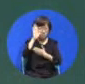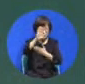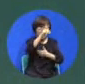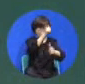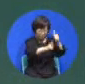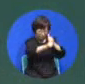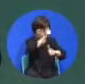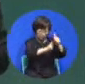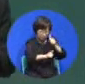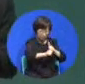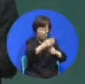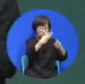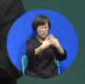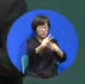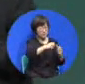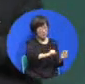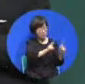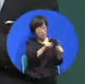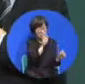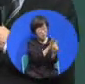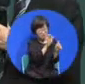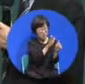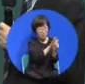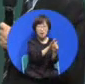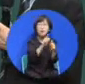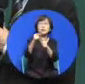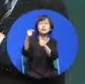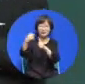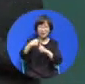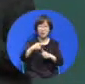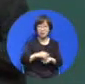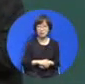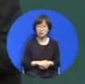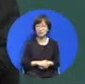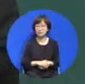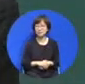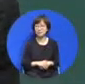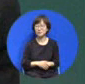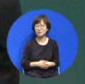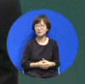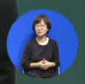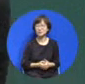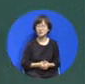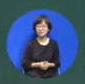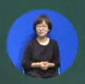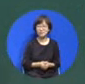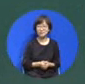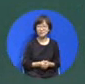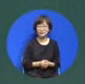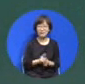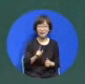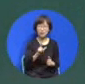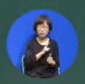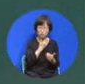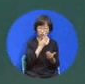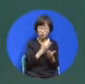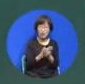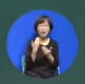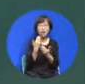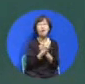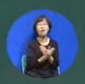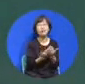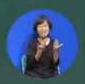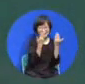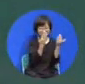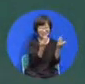살려내라. Among the different missions that God has given to our church, one of the most important things is to save our next generation. 그게 헌신 중에 헌신입니다. And I believe this is